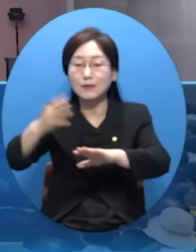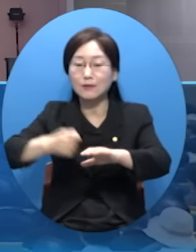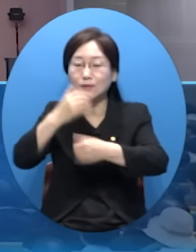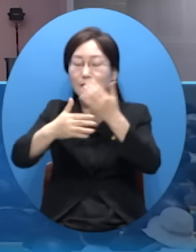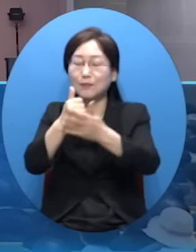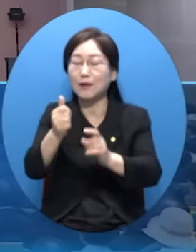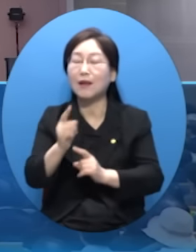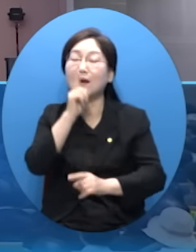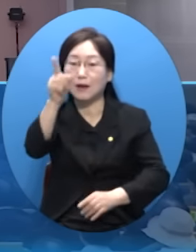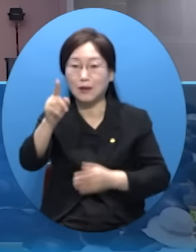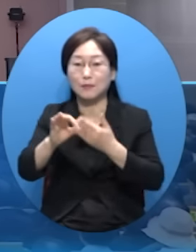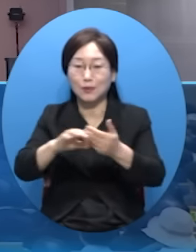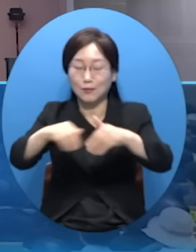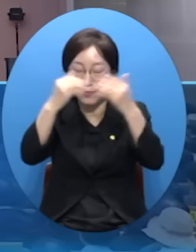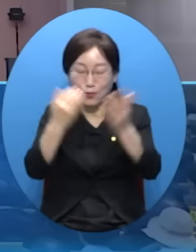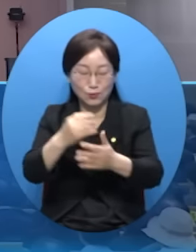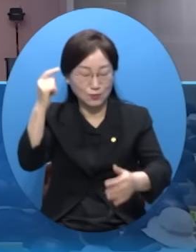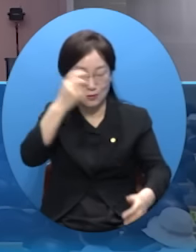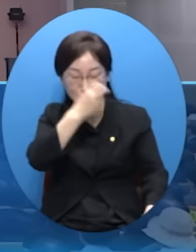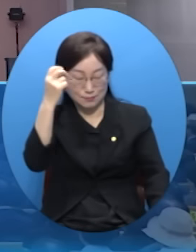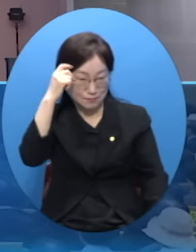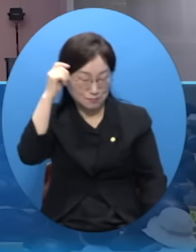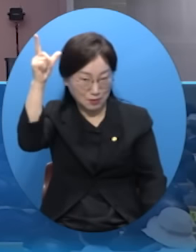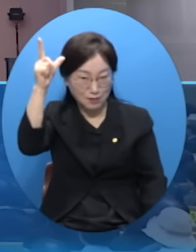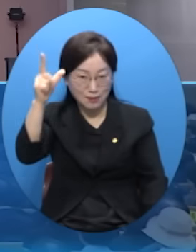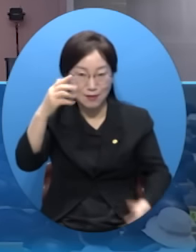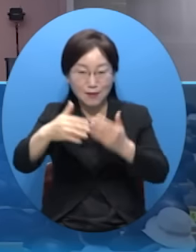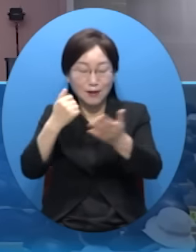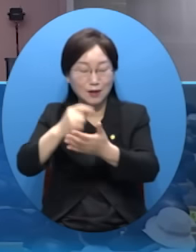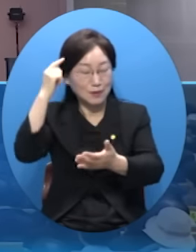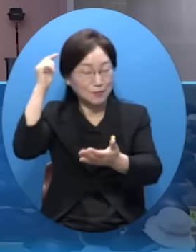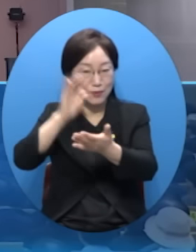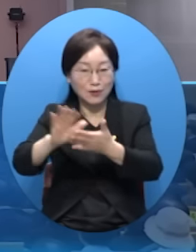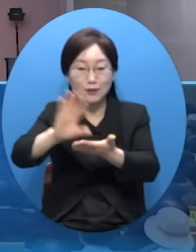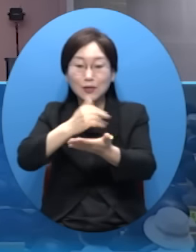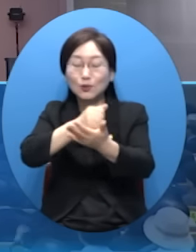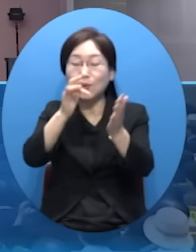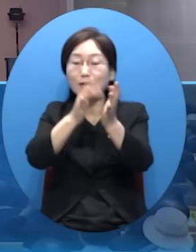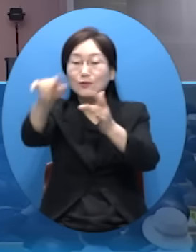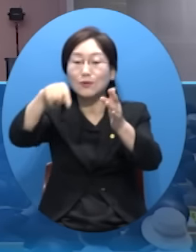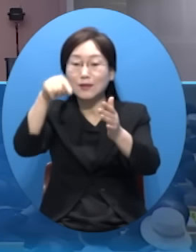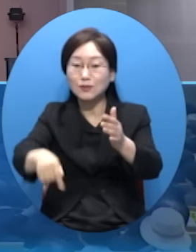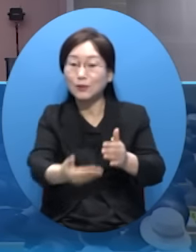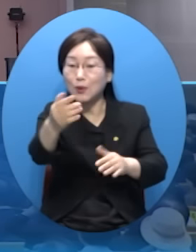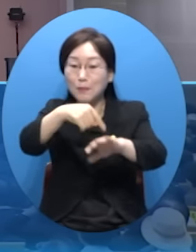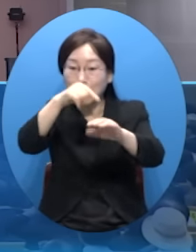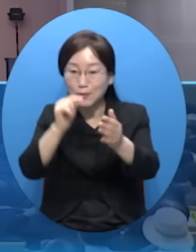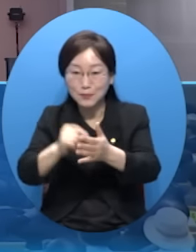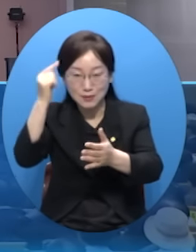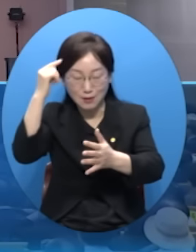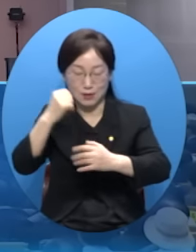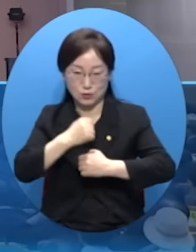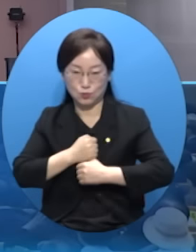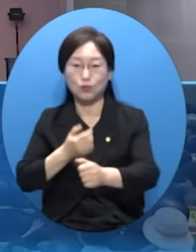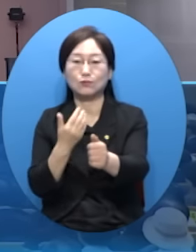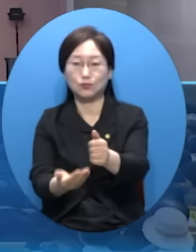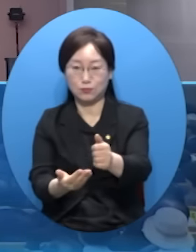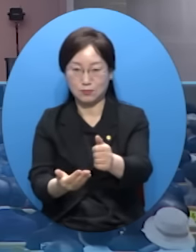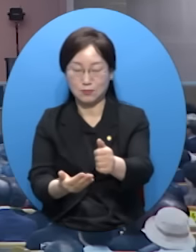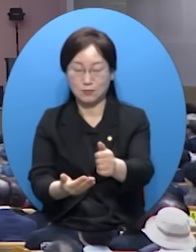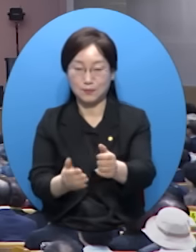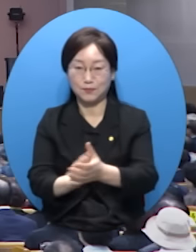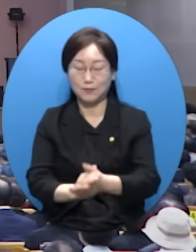아뢰라. 그리하면 모든 지각에 뛰어난 하나님의 평강이 그리스도 예수 안에서 너희 마음과 생각을 지키시라 말씀하셨습니다.